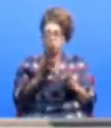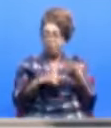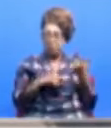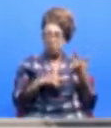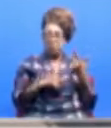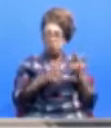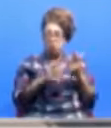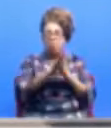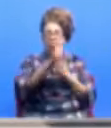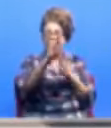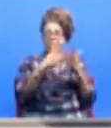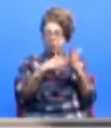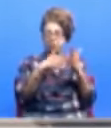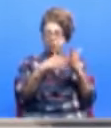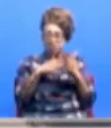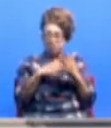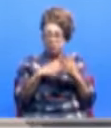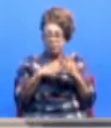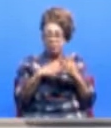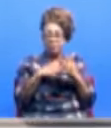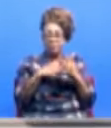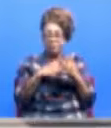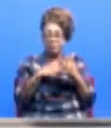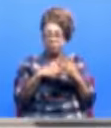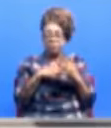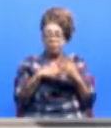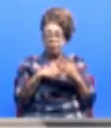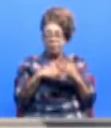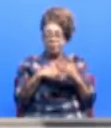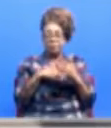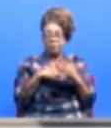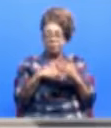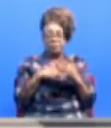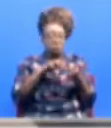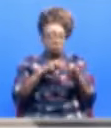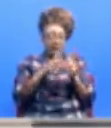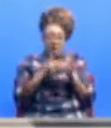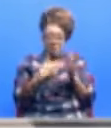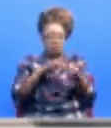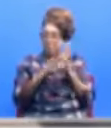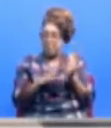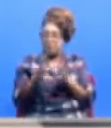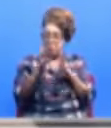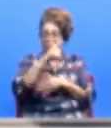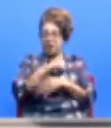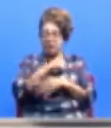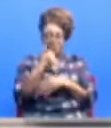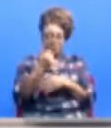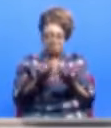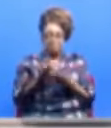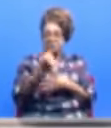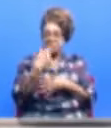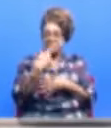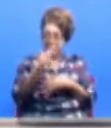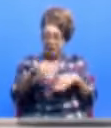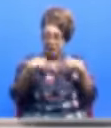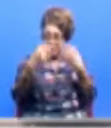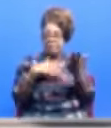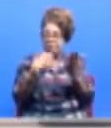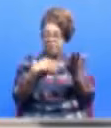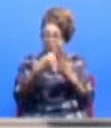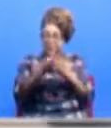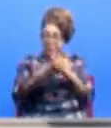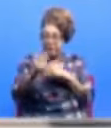yenye wako nayo. Mtu kama mimi nimeungua, nilienda private nikatipiwa. Nilitoa pesa zangu kwa mfuko